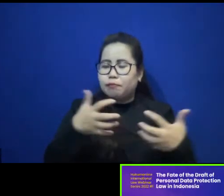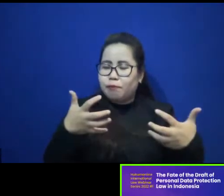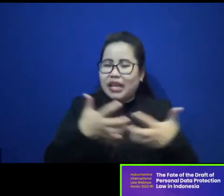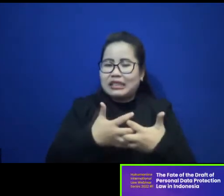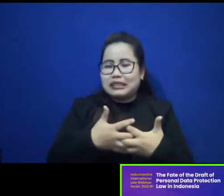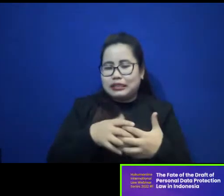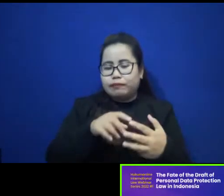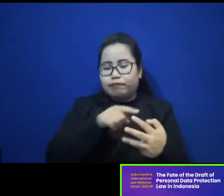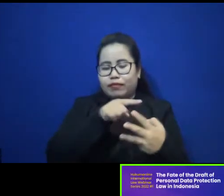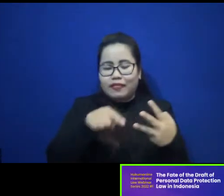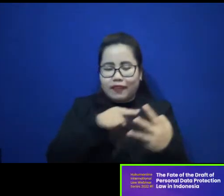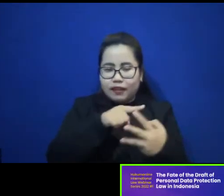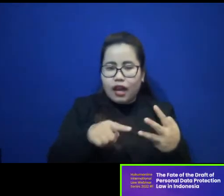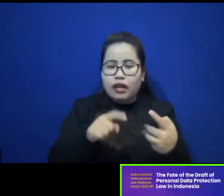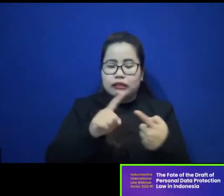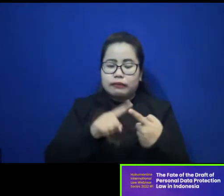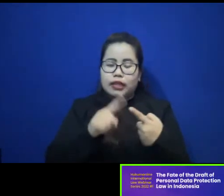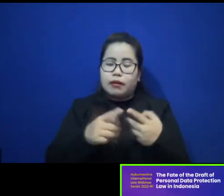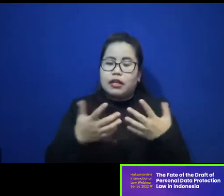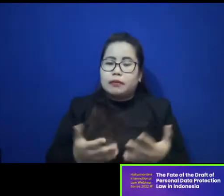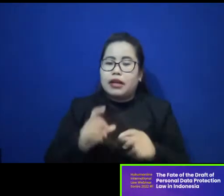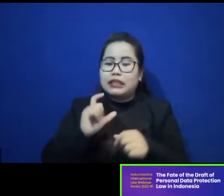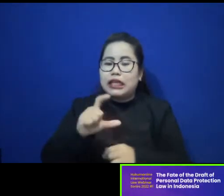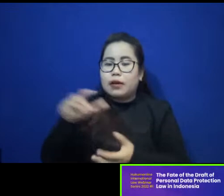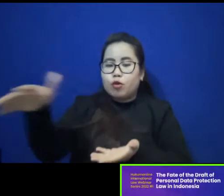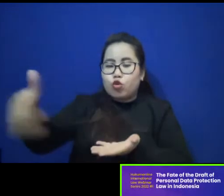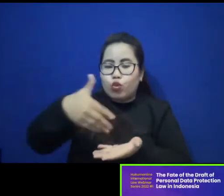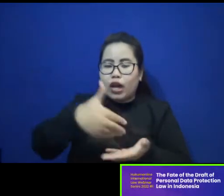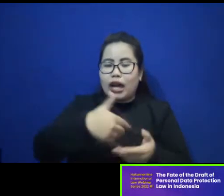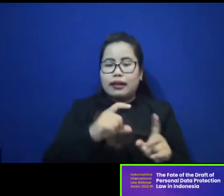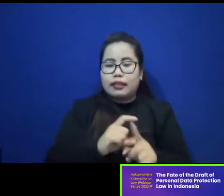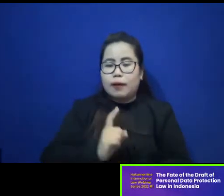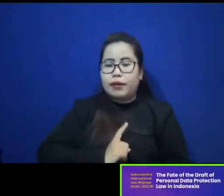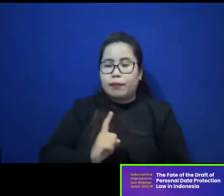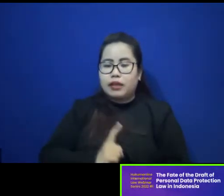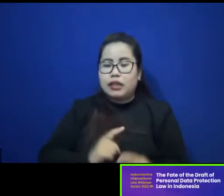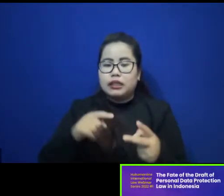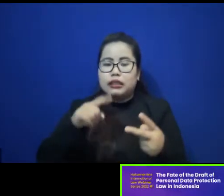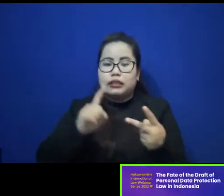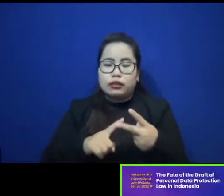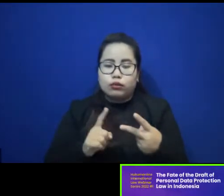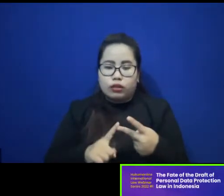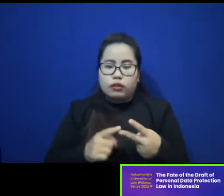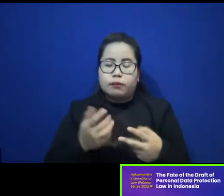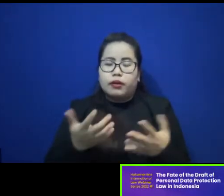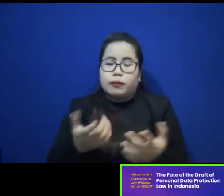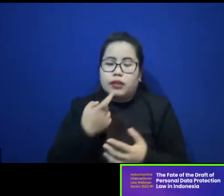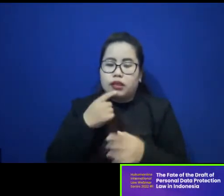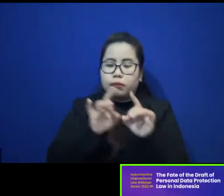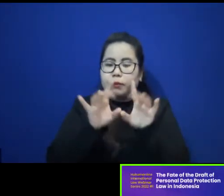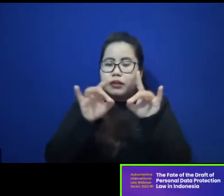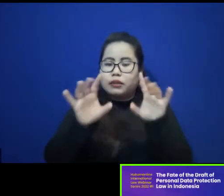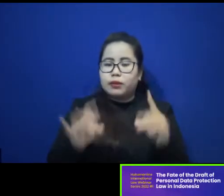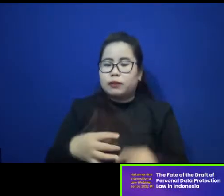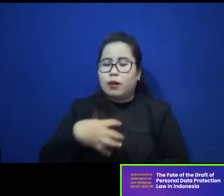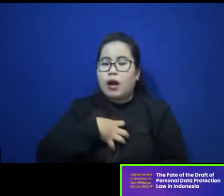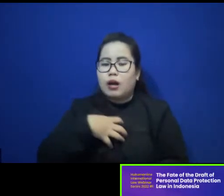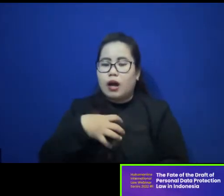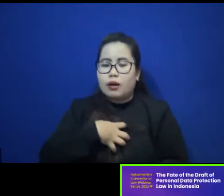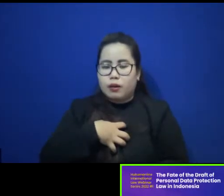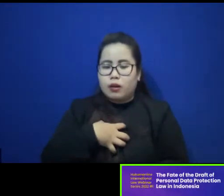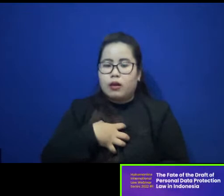sana antara lain Bagaimana cara mengumpulkan data pribadi terus juga kemudian berbagai macam hak-hak pemilih